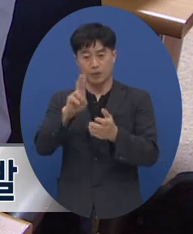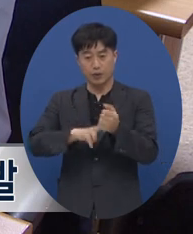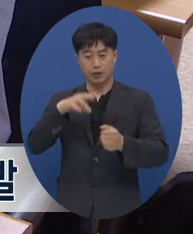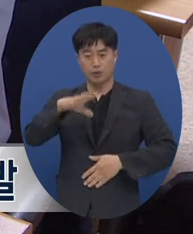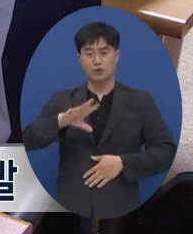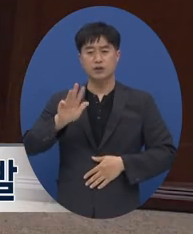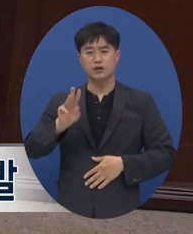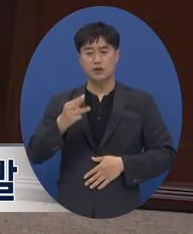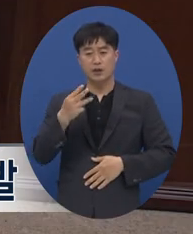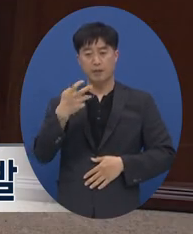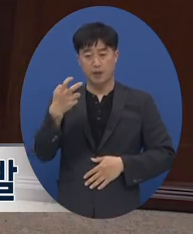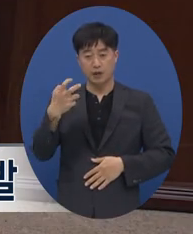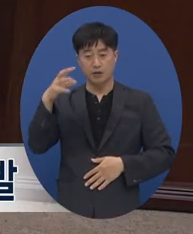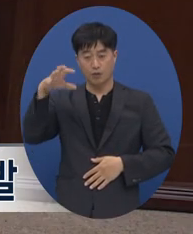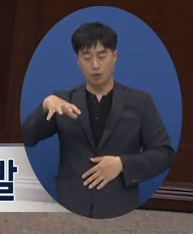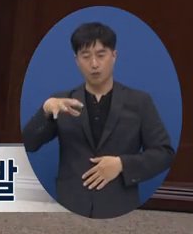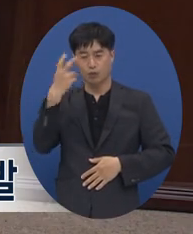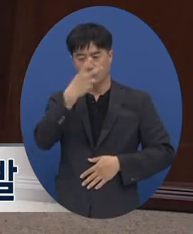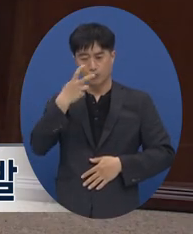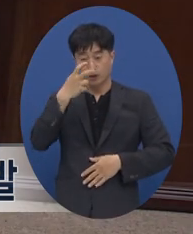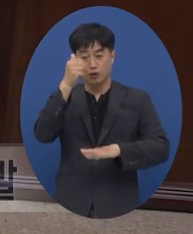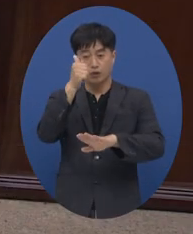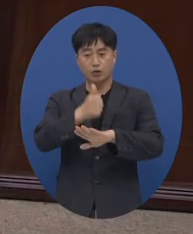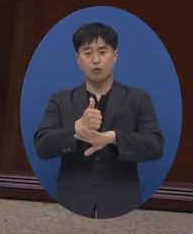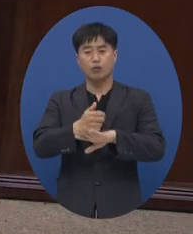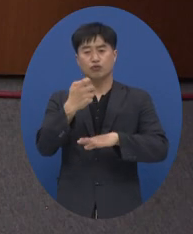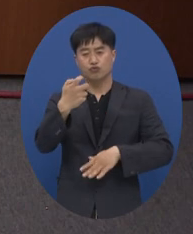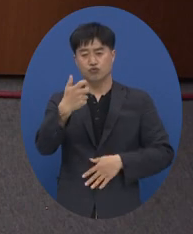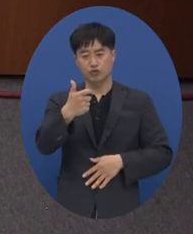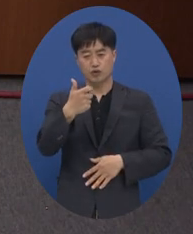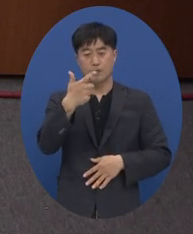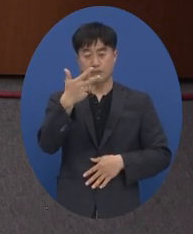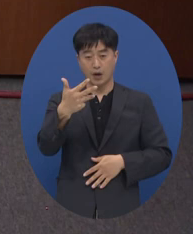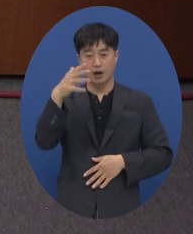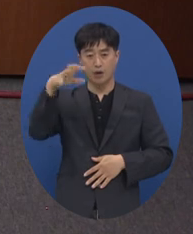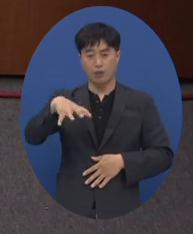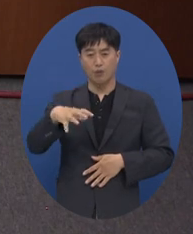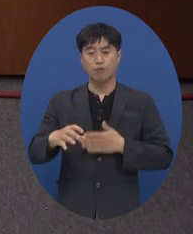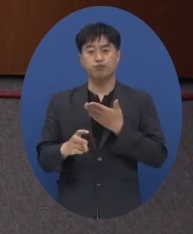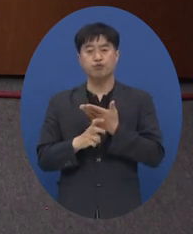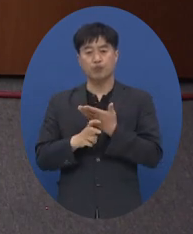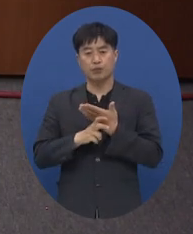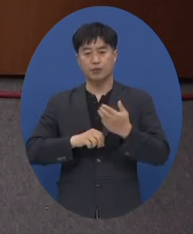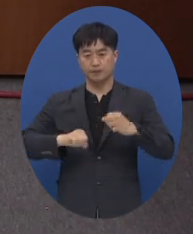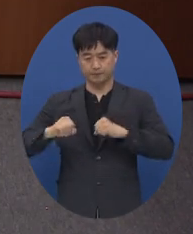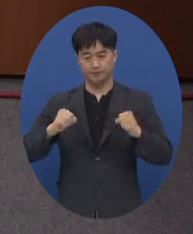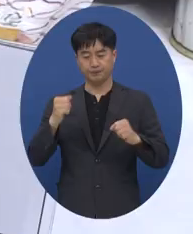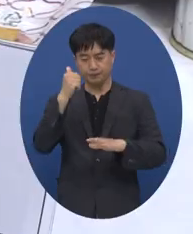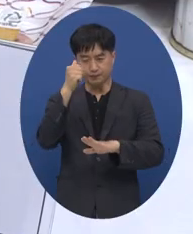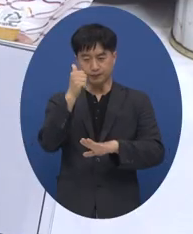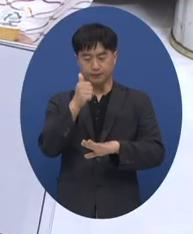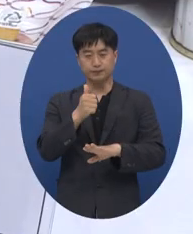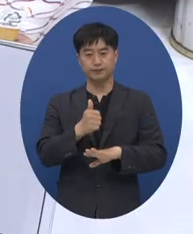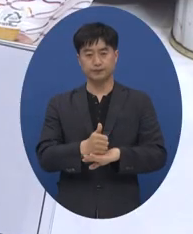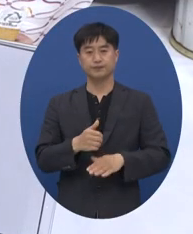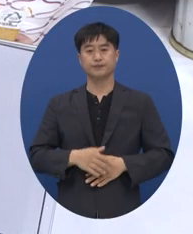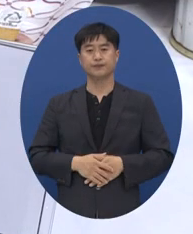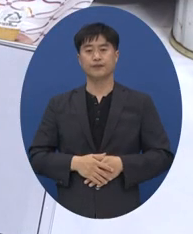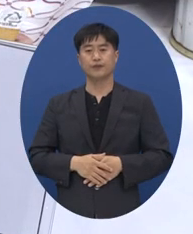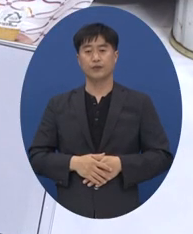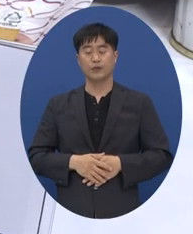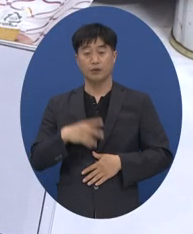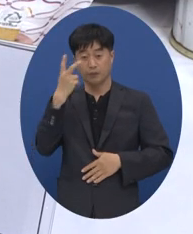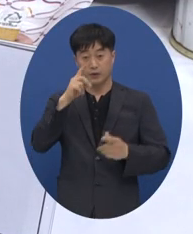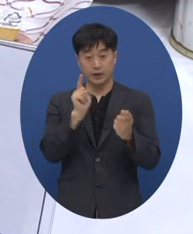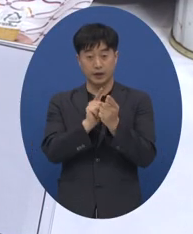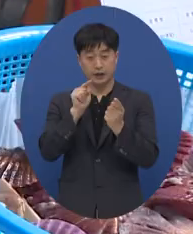380곳을 점검한 결과 68개소가 비양심적인 방법으로 불법을 저지르고 있었습니다. 수사